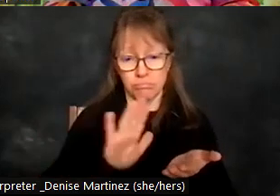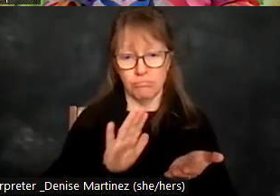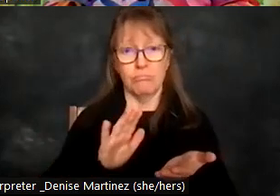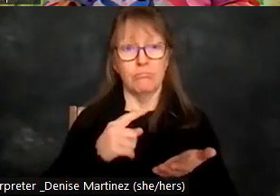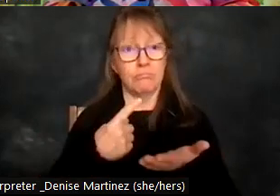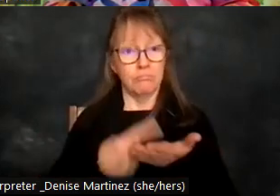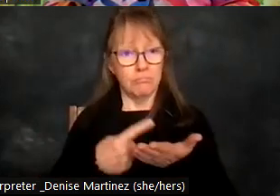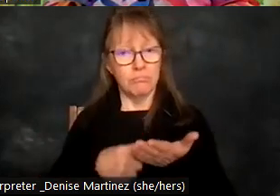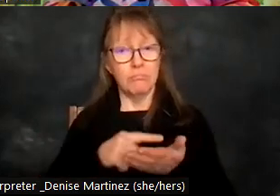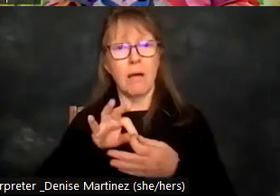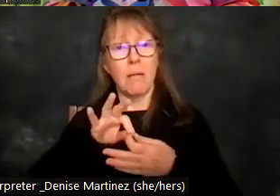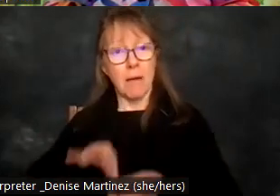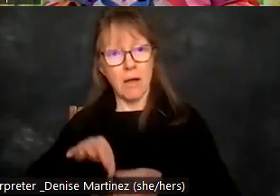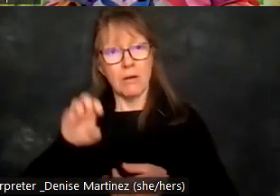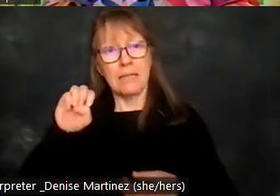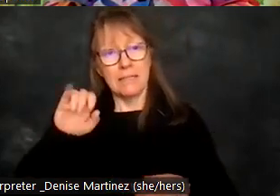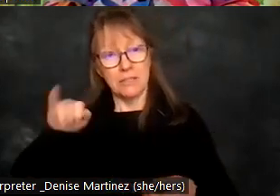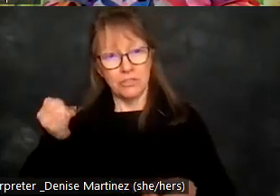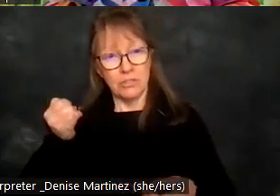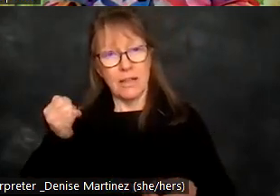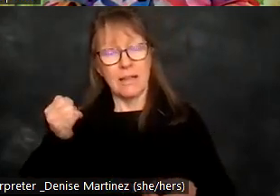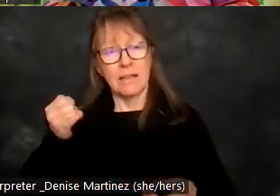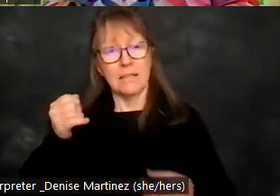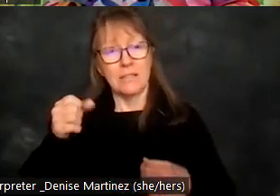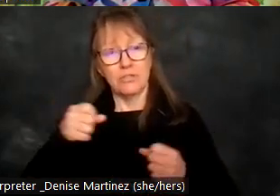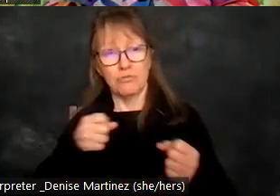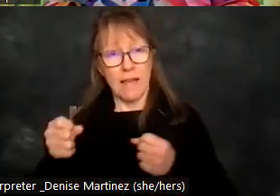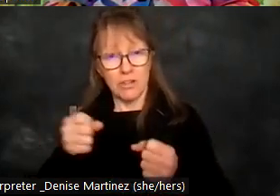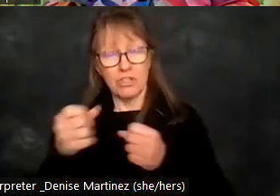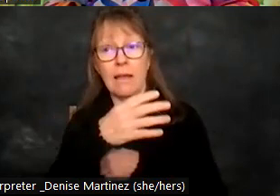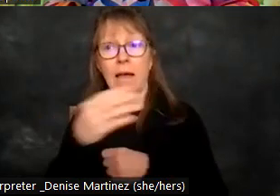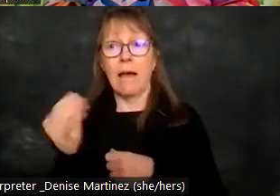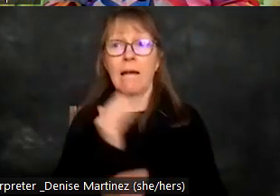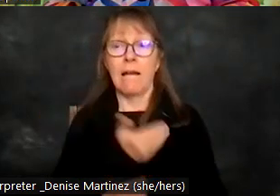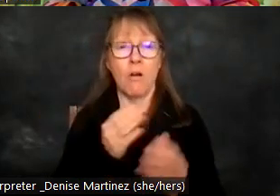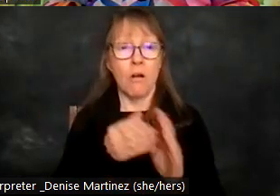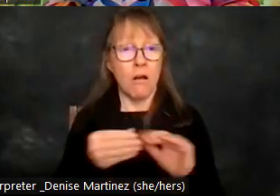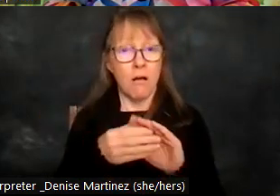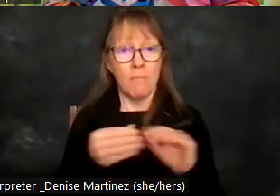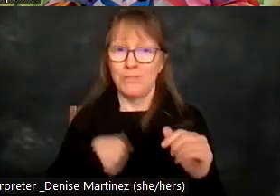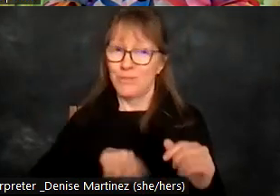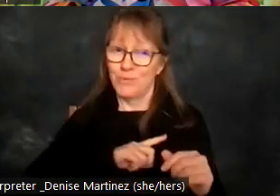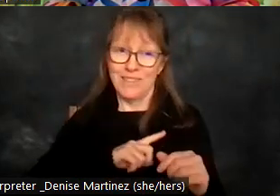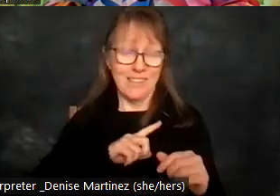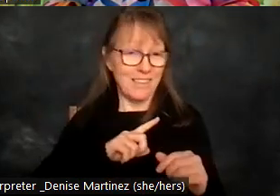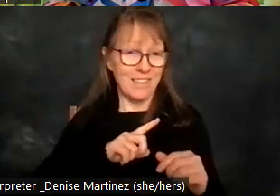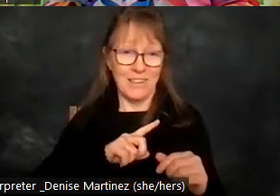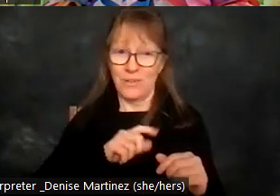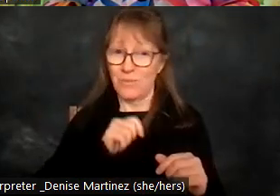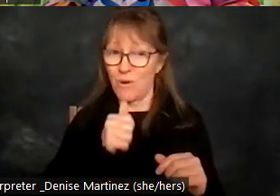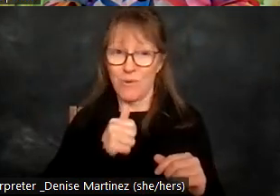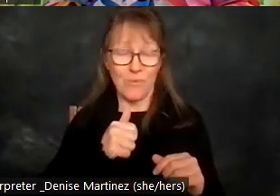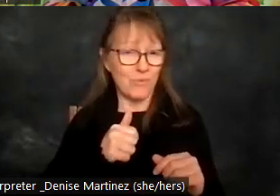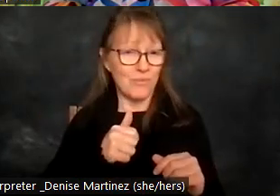EJ nous voulons dire strategy concernant and stratégie comments that you're IGA bringing in. We won't et commentaires que necessarily nous have apprenons qu'on y a c'est pas answers nécessairement for each and